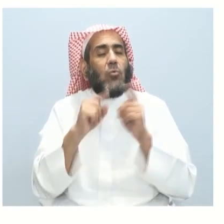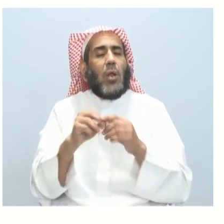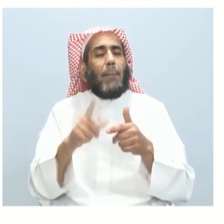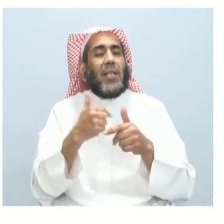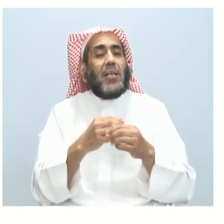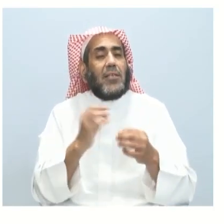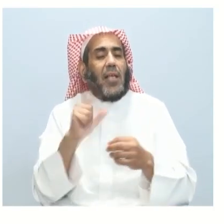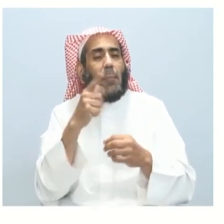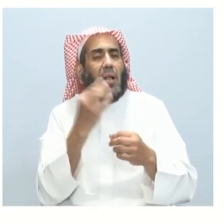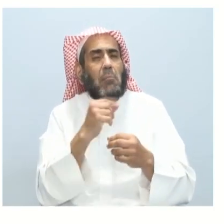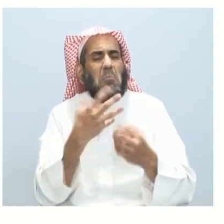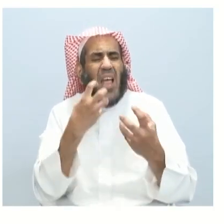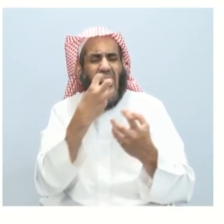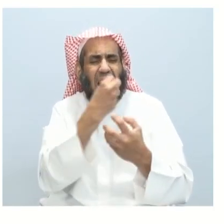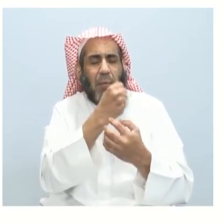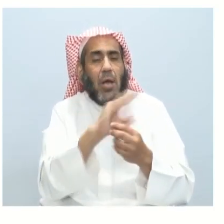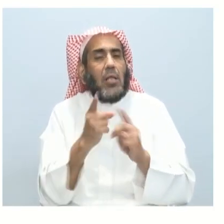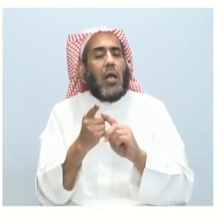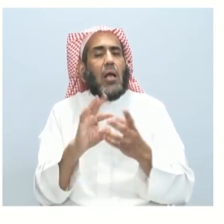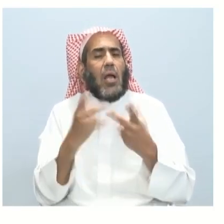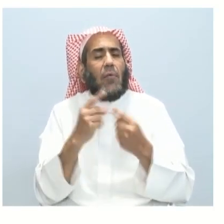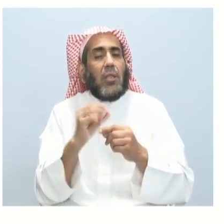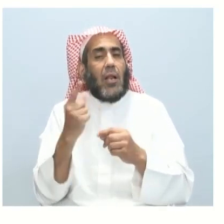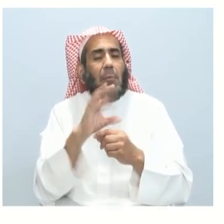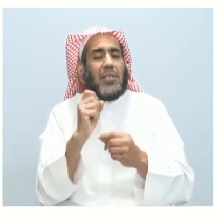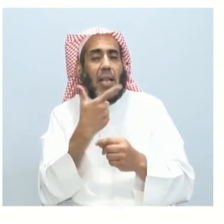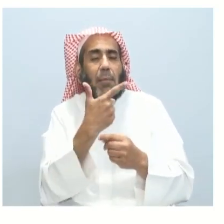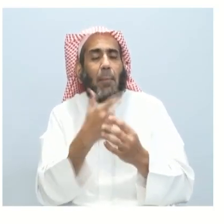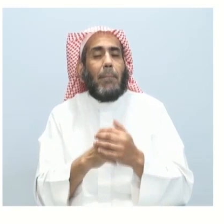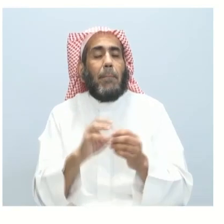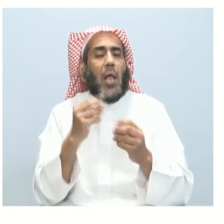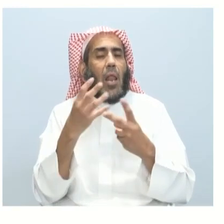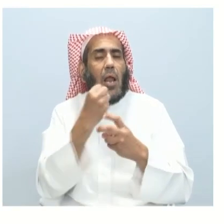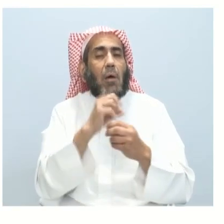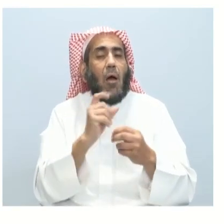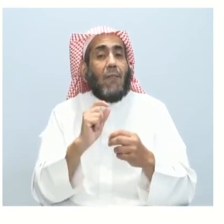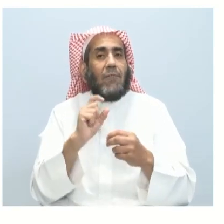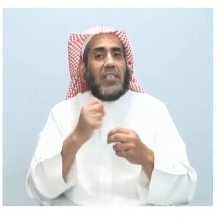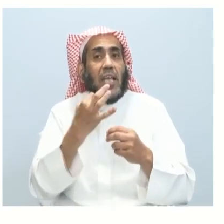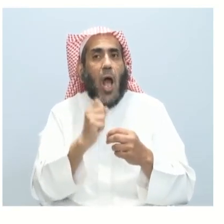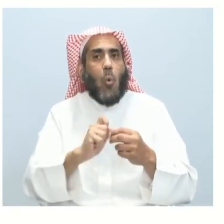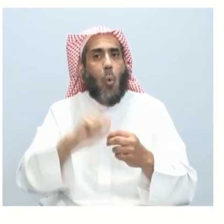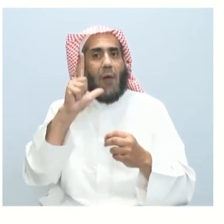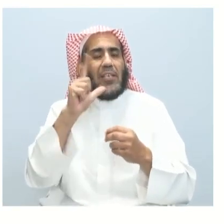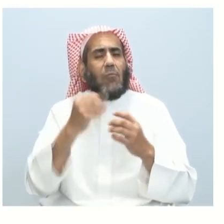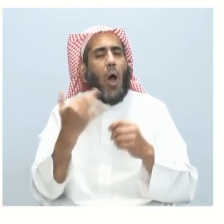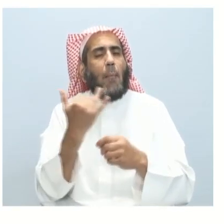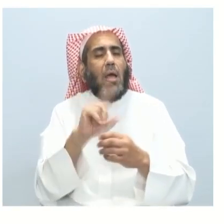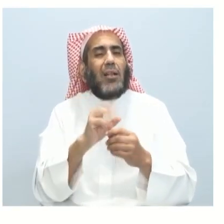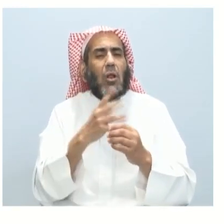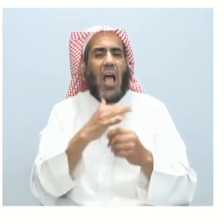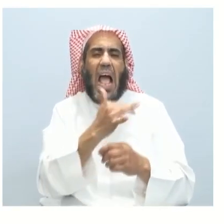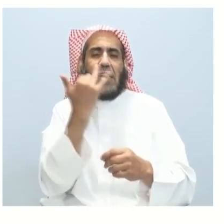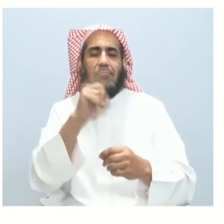فالمداق من الغرابه وهذا يتعلق بالبلاغه كيف انها لابد ان تكون سليمه من الغرابه وفصيحه ايضا هذه الكلمه ليست كلمه مثلا